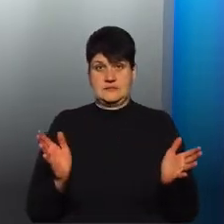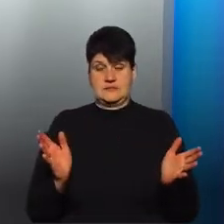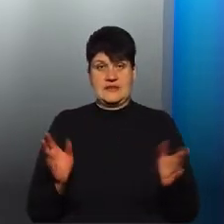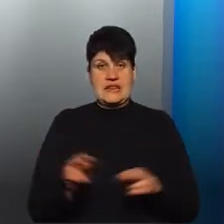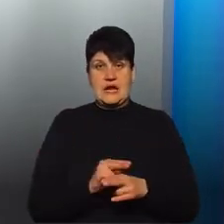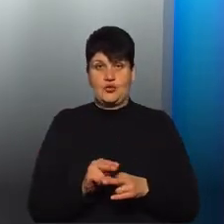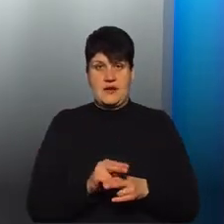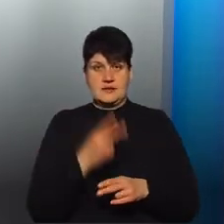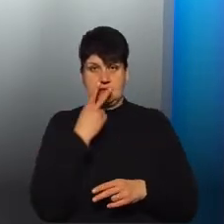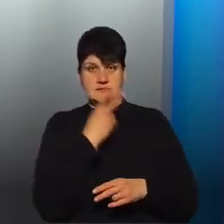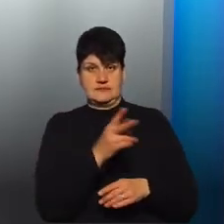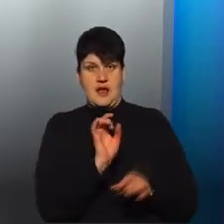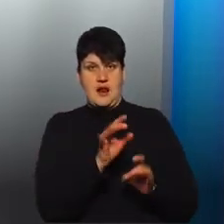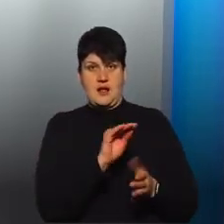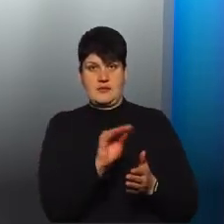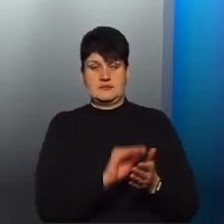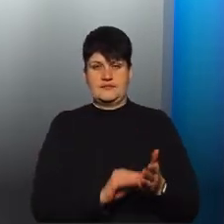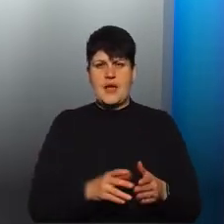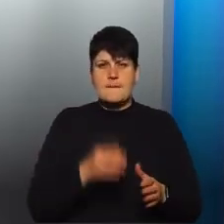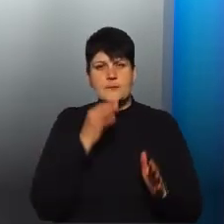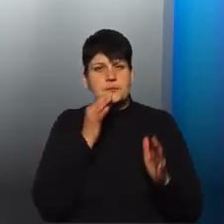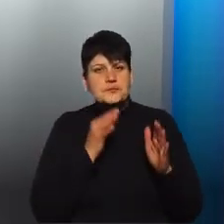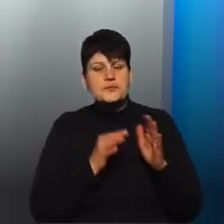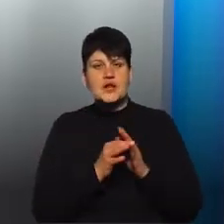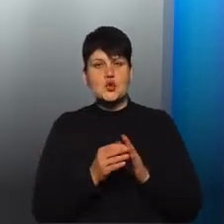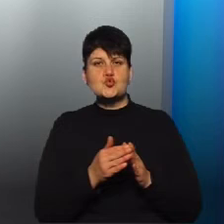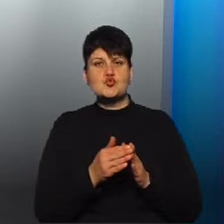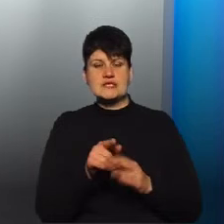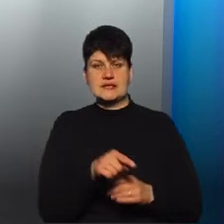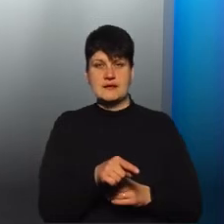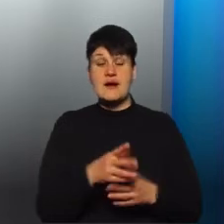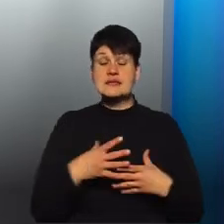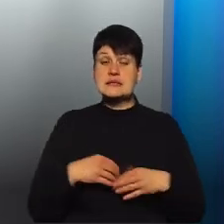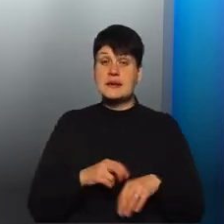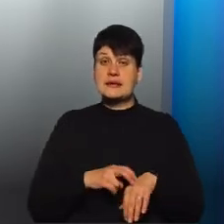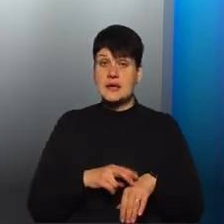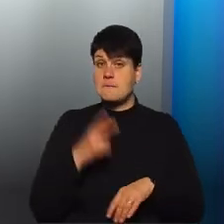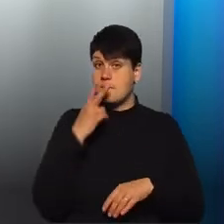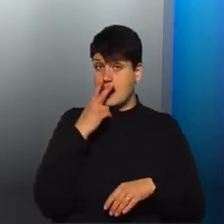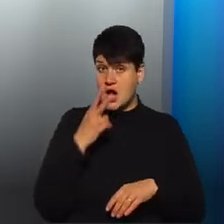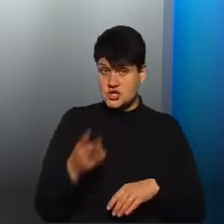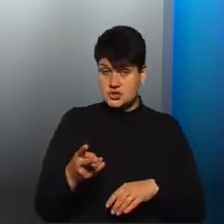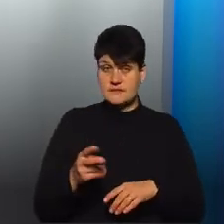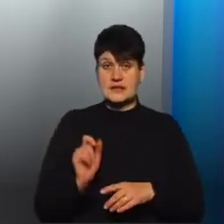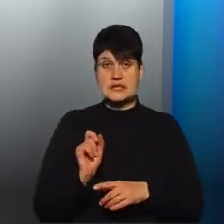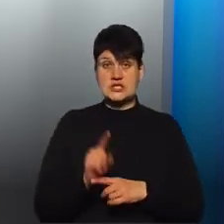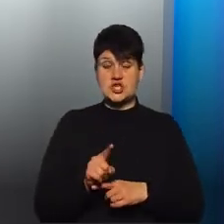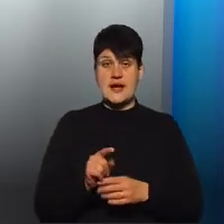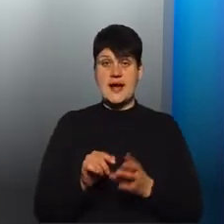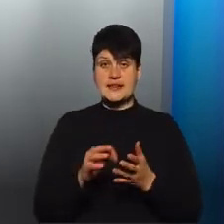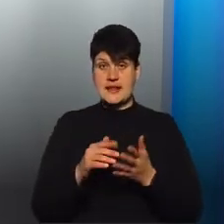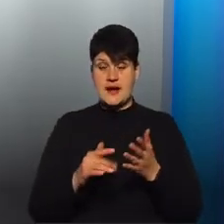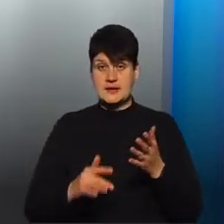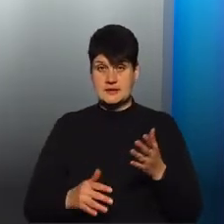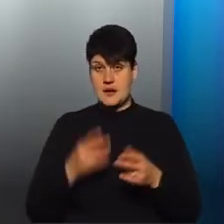не лікуватися за порадою сусідка сказала, а сімейний лікар, який бачить, який назначає вам аналізи, який бачить вашу